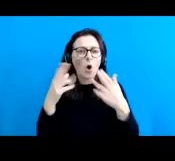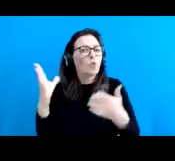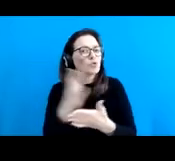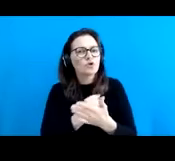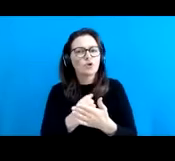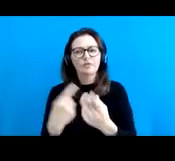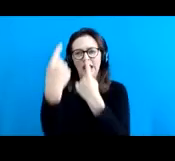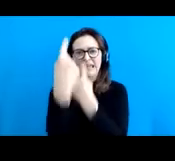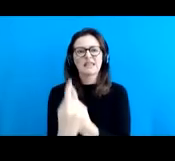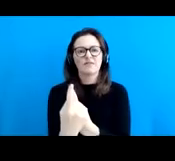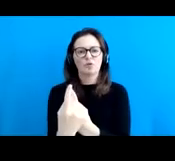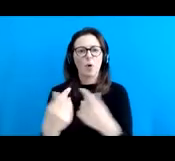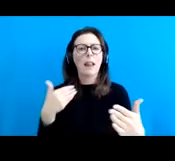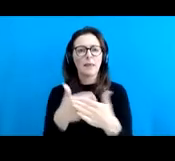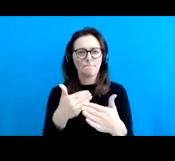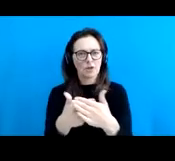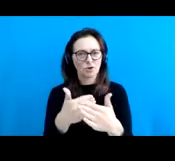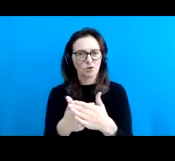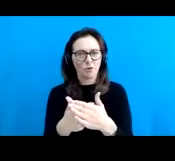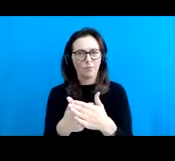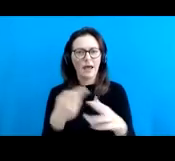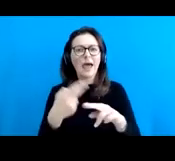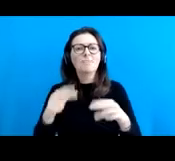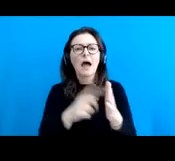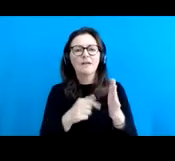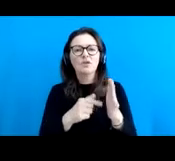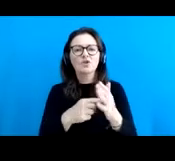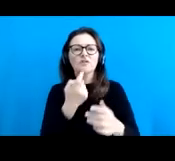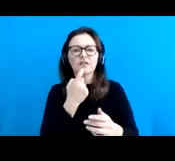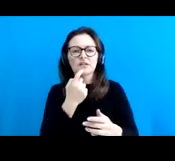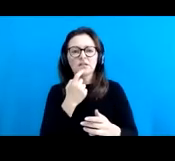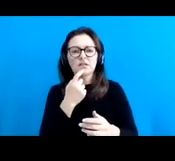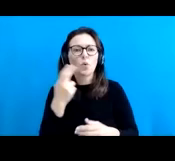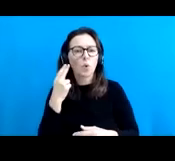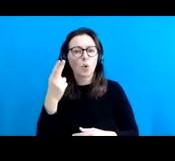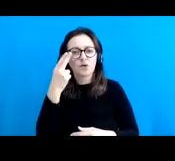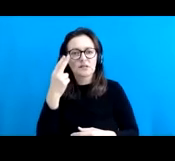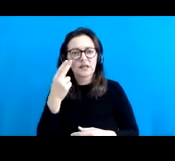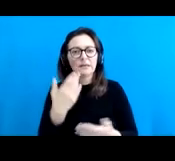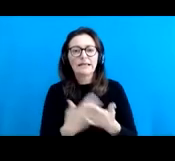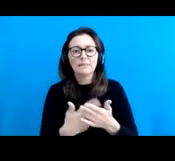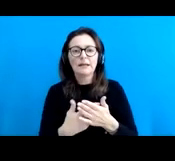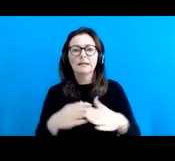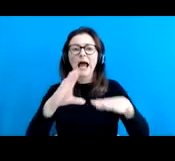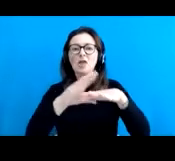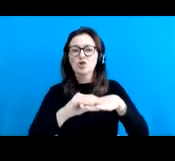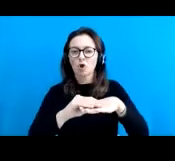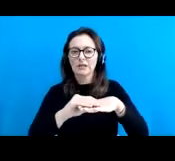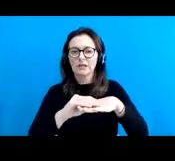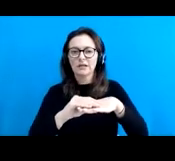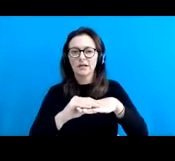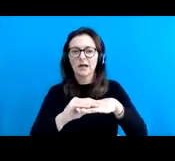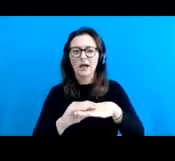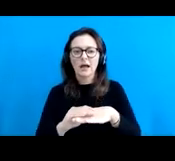individualni pristop, najpogosteje v jeziku gluhoslepih, ki temelji na dotiku. Prav